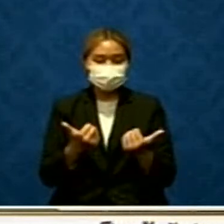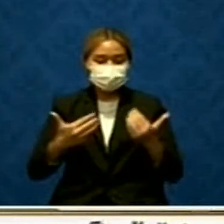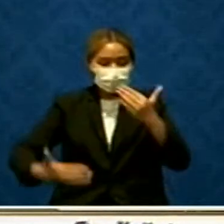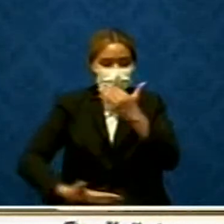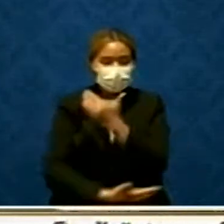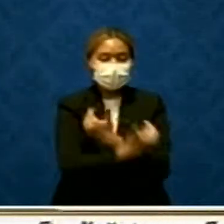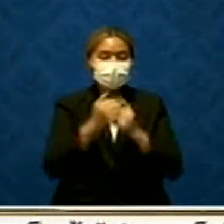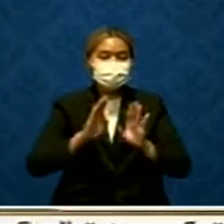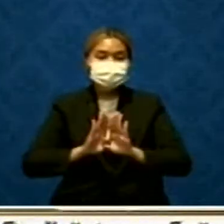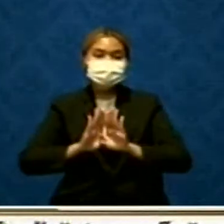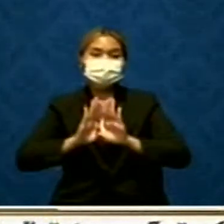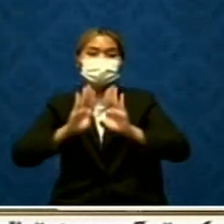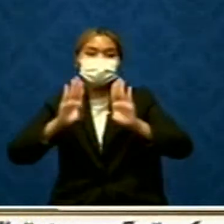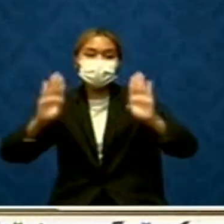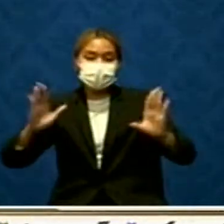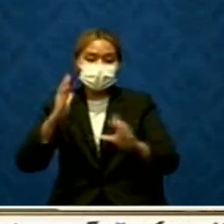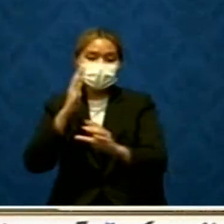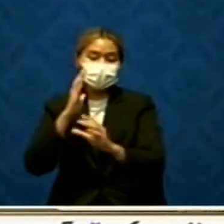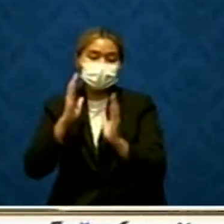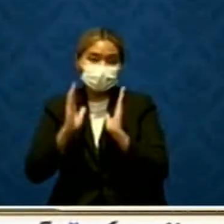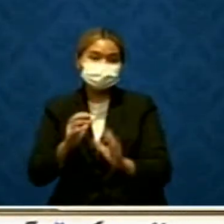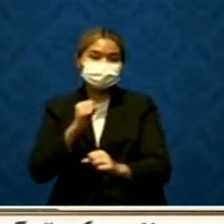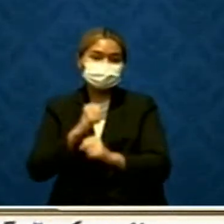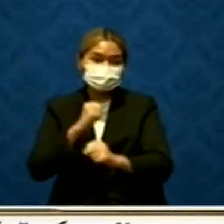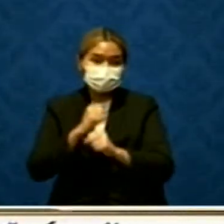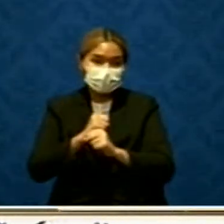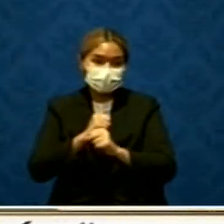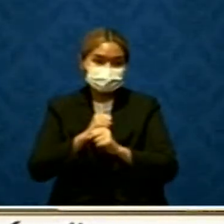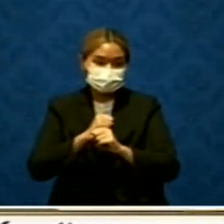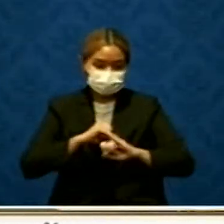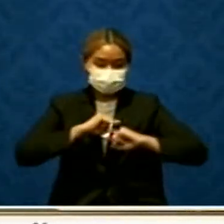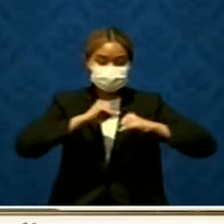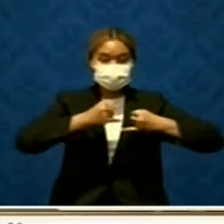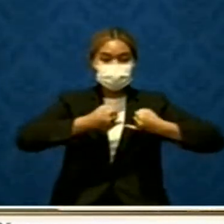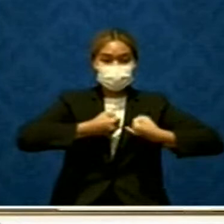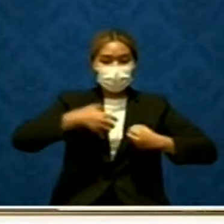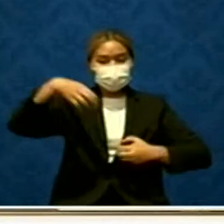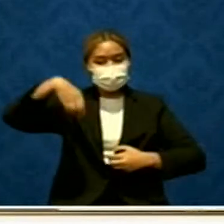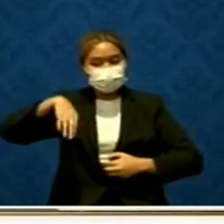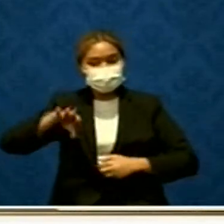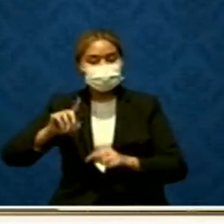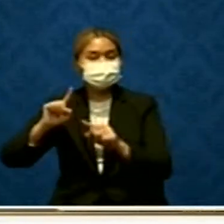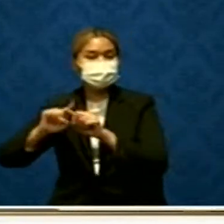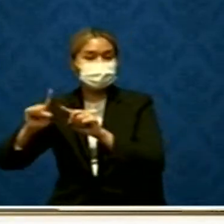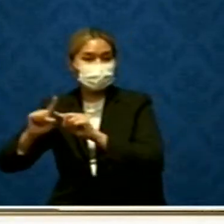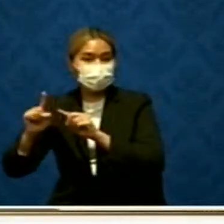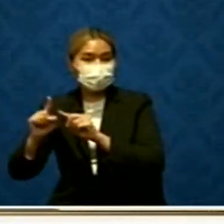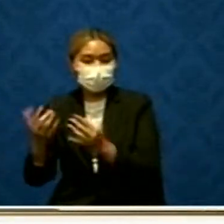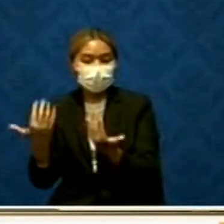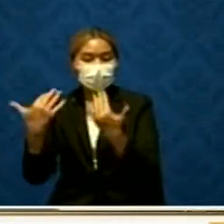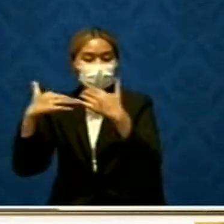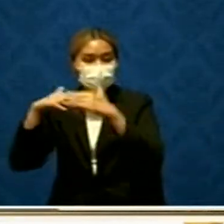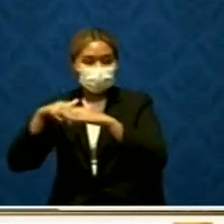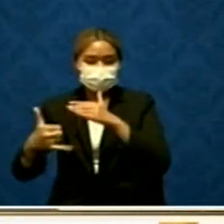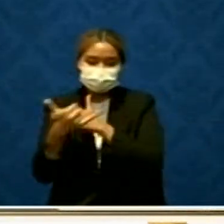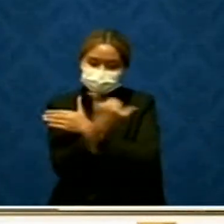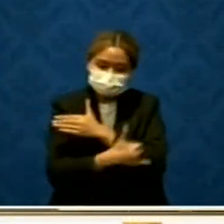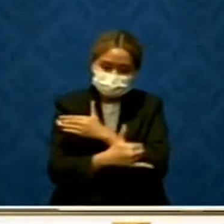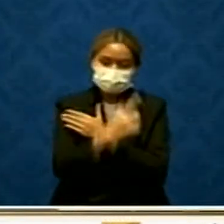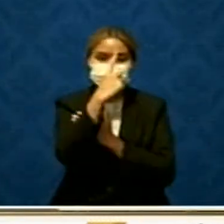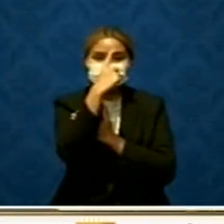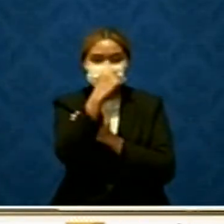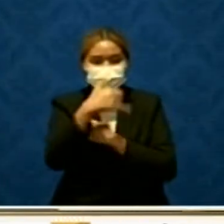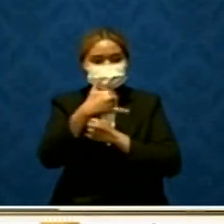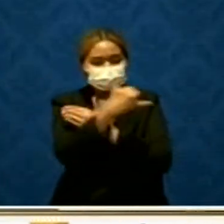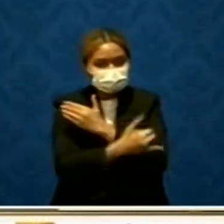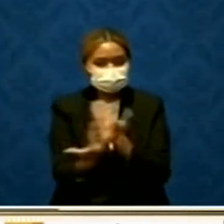ให้นักลงทุนไทยนะครับเป็นหลักนะครับซึ่งจะต้องเป็นองค์ประกอบหลักในการที่จะร่วมกับนักลงทุนต่างชาติเข้ามาร่วมการพัฒนาโครง